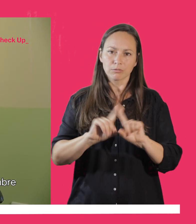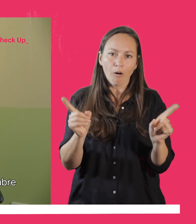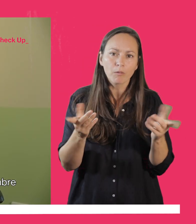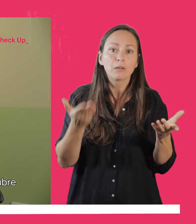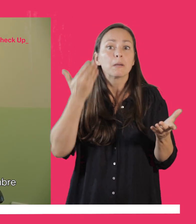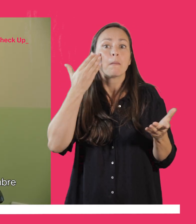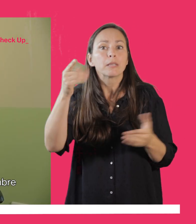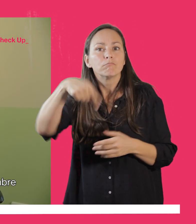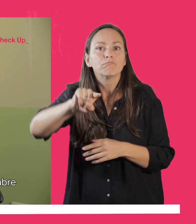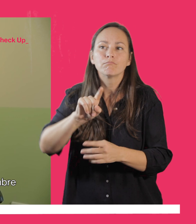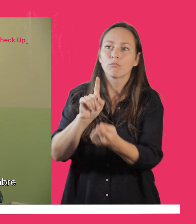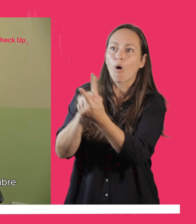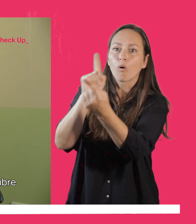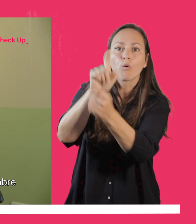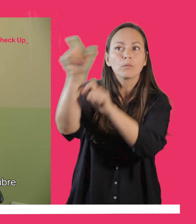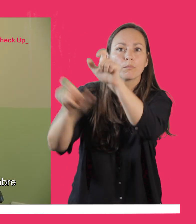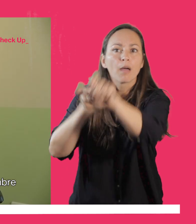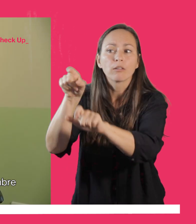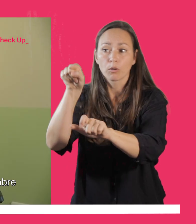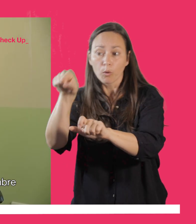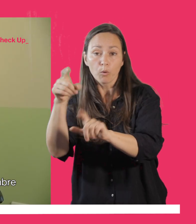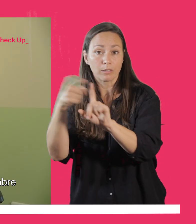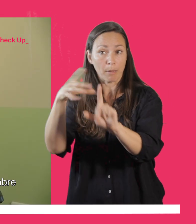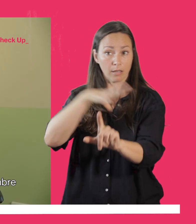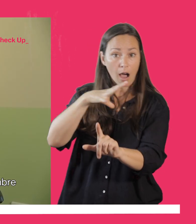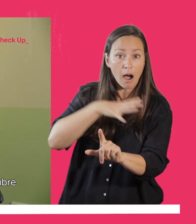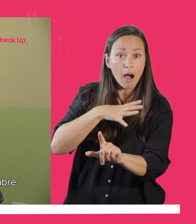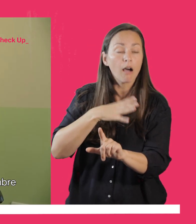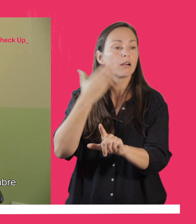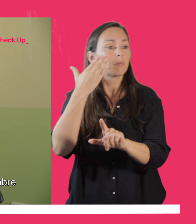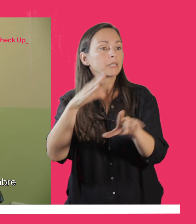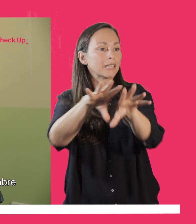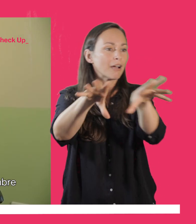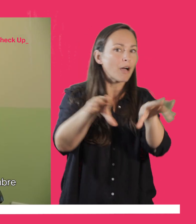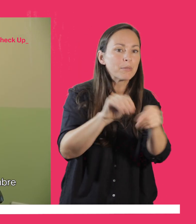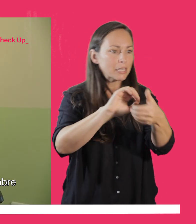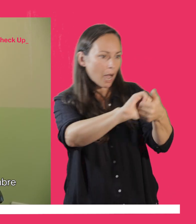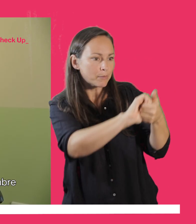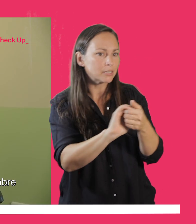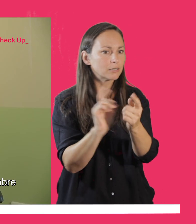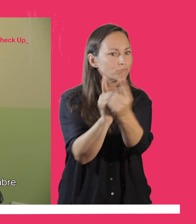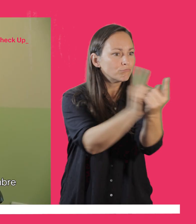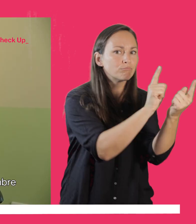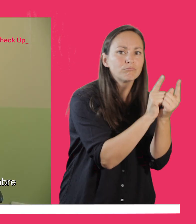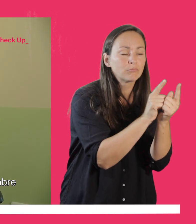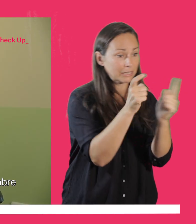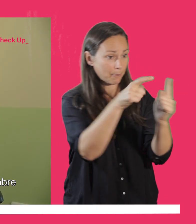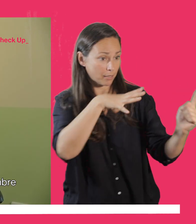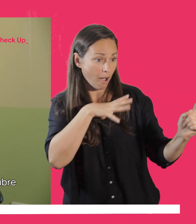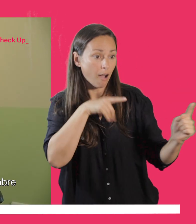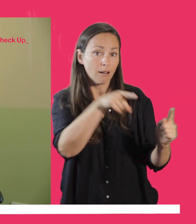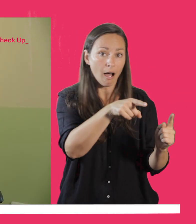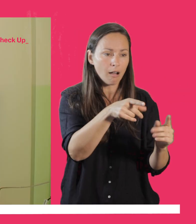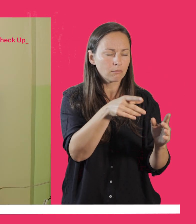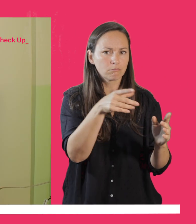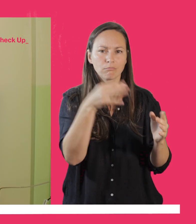vous côtoyez des sujets qui ont le diabète, si c'est un membre de votre famille, si c'est un ami, ne vous